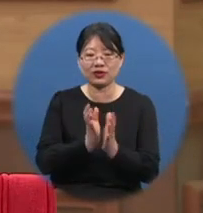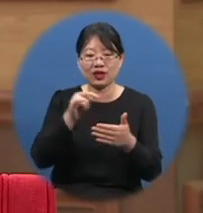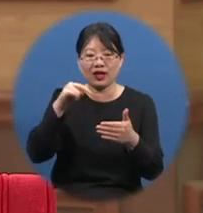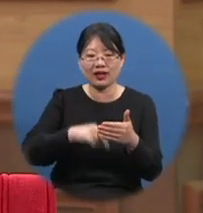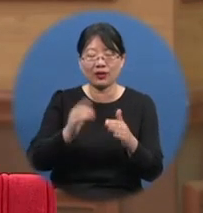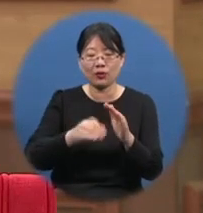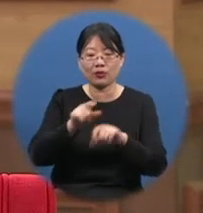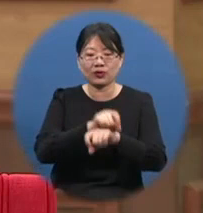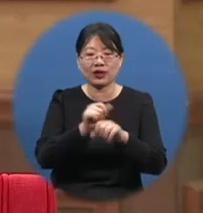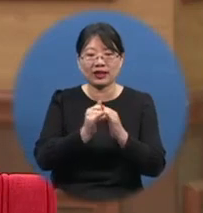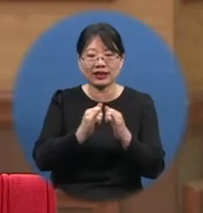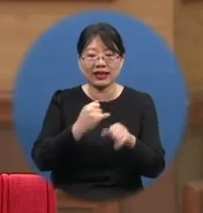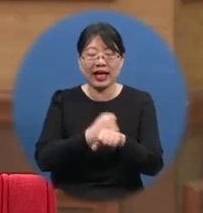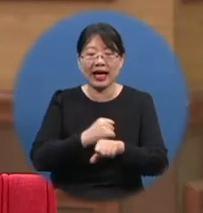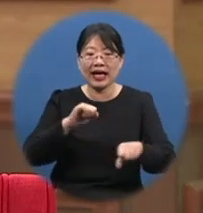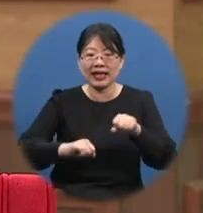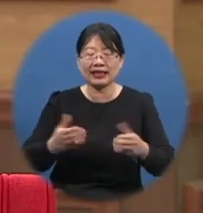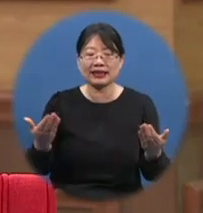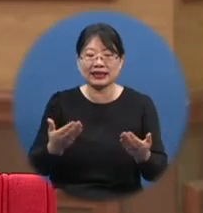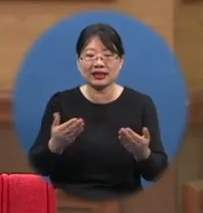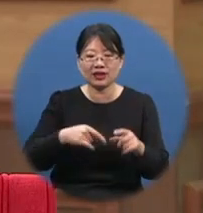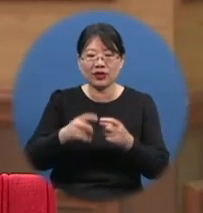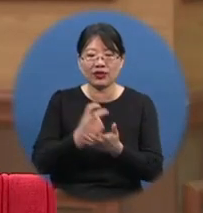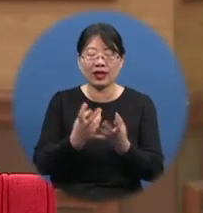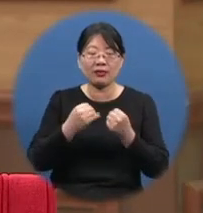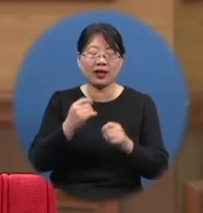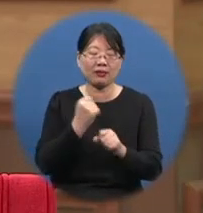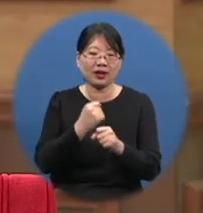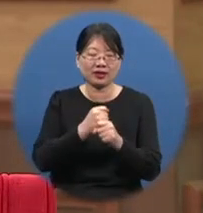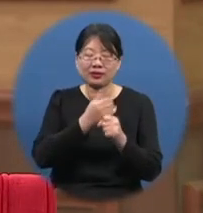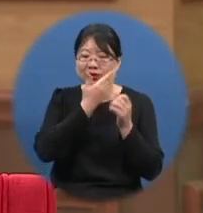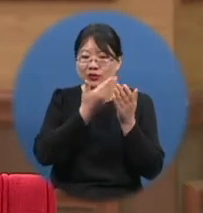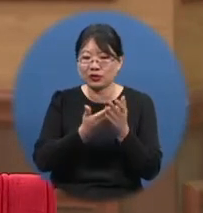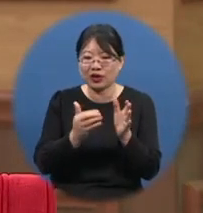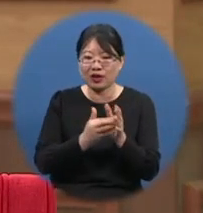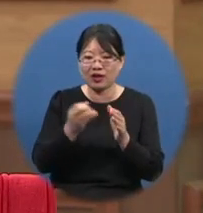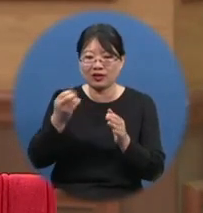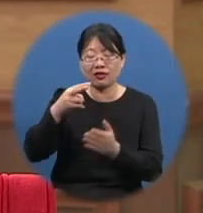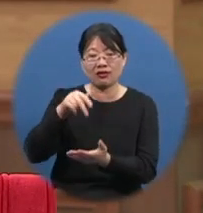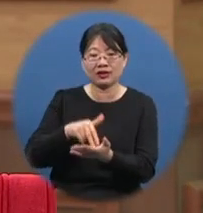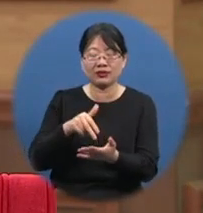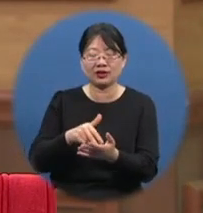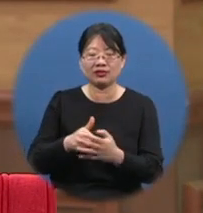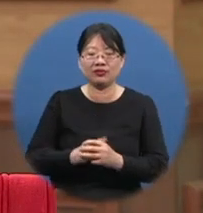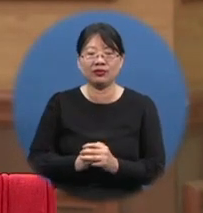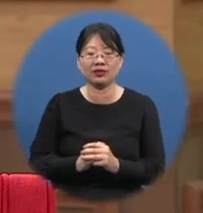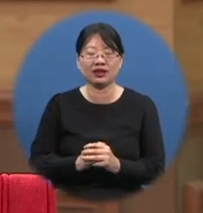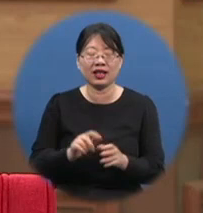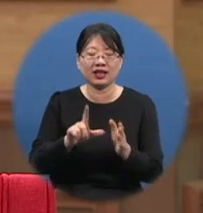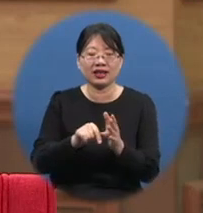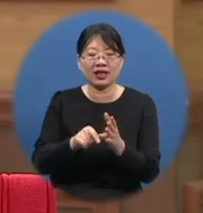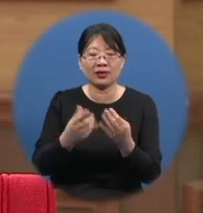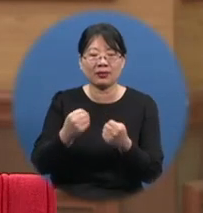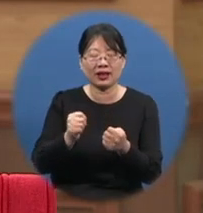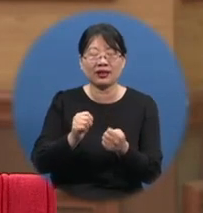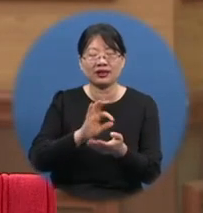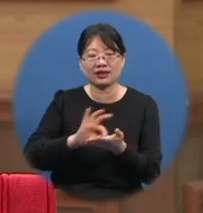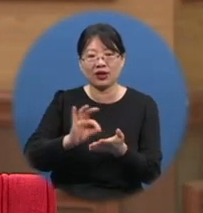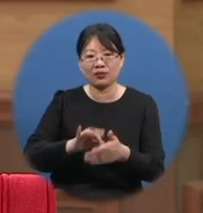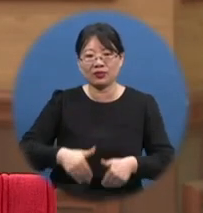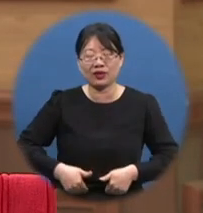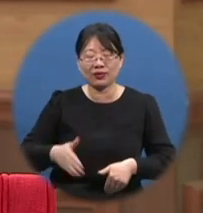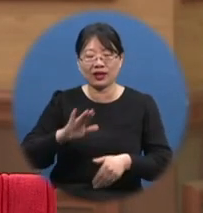공무원들이 해야 될 게 정책을 많이 개발을 해내고 예, 예. 그런 쪽으로 시간을 많이 가야